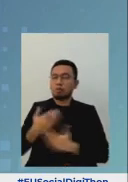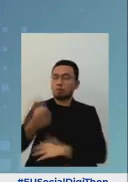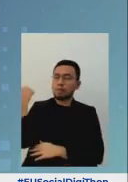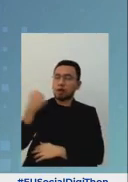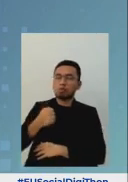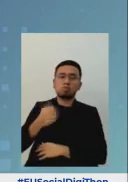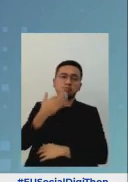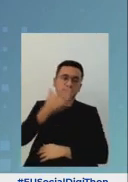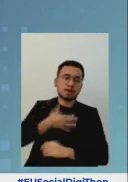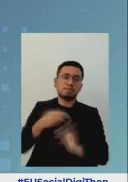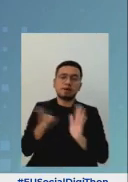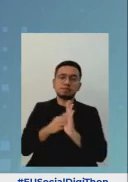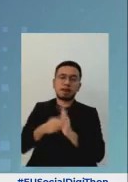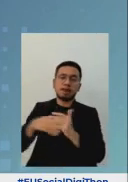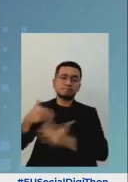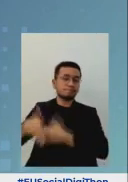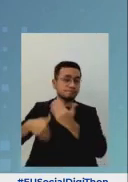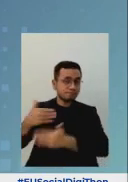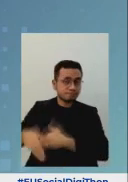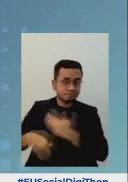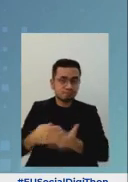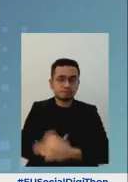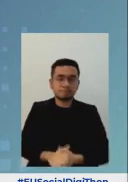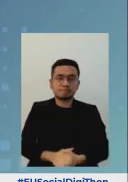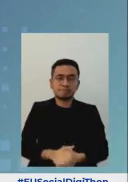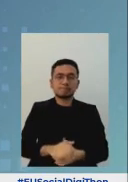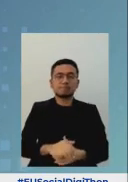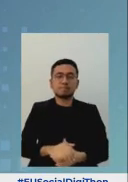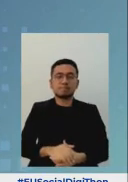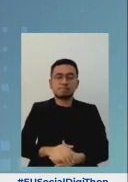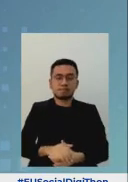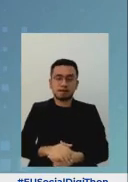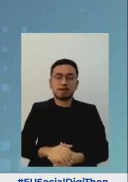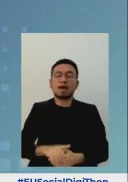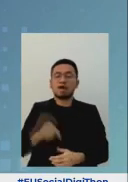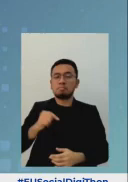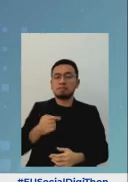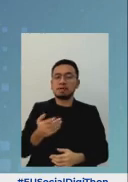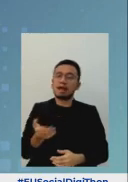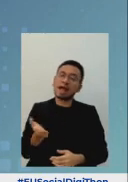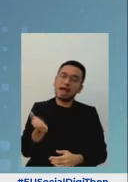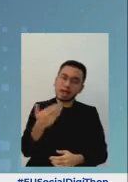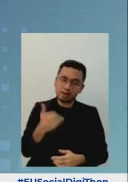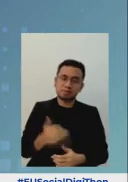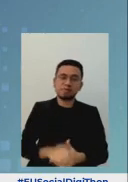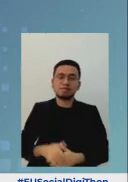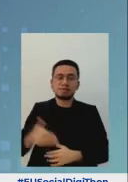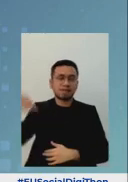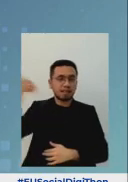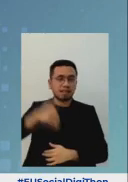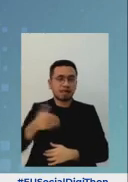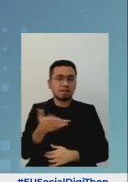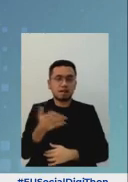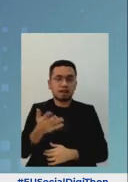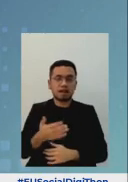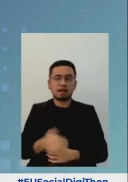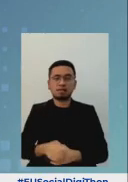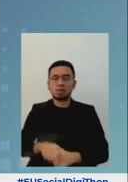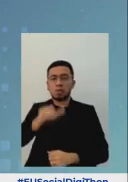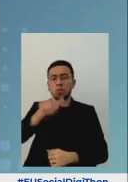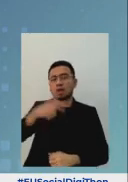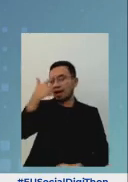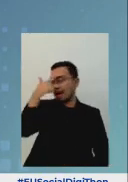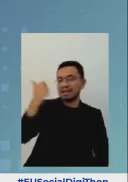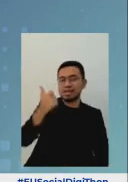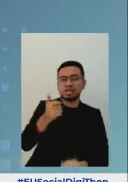maka jangan ragu-ragu. Bisa jadi memang udah perlu nih berkunjung, berkonsultasi kepada profesional, misalnya